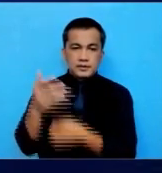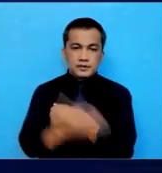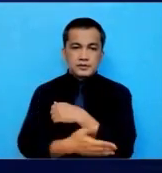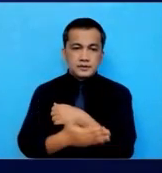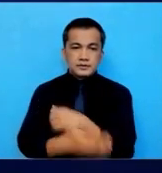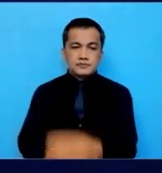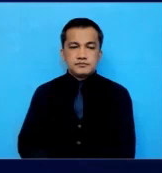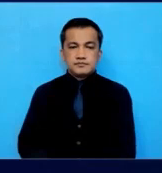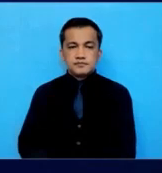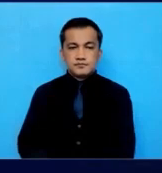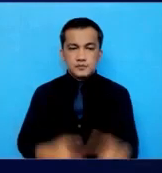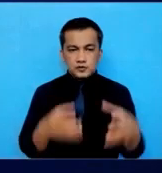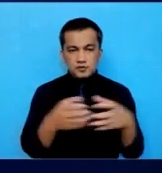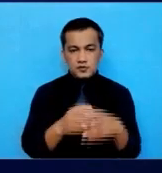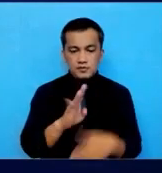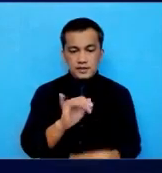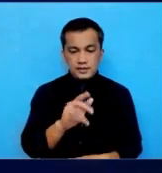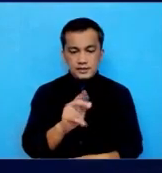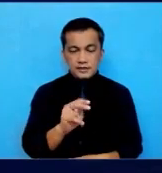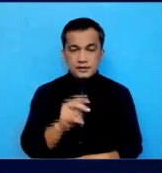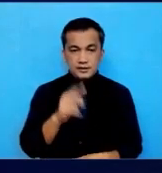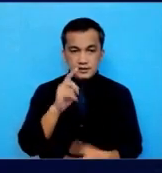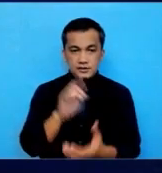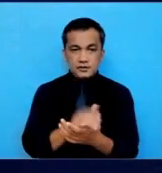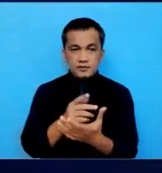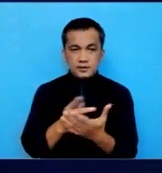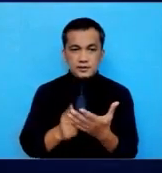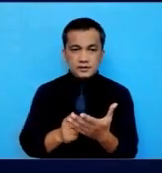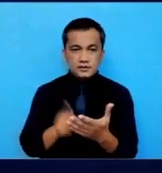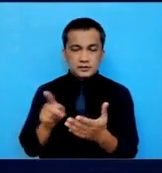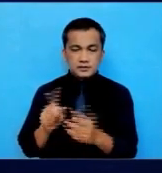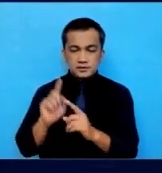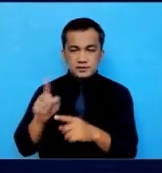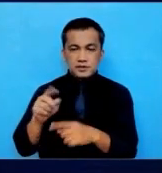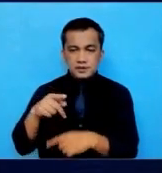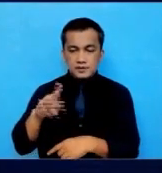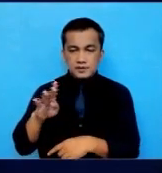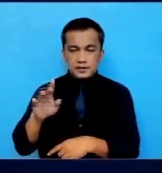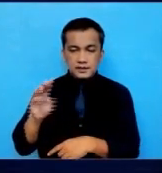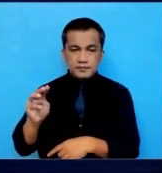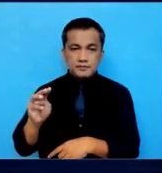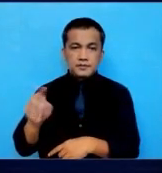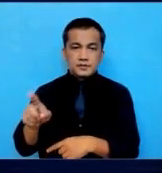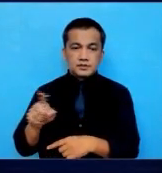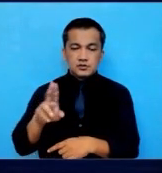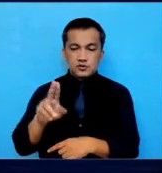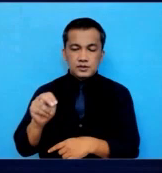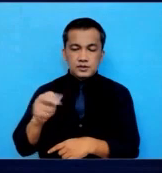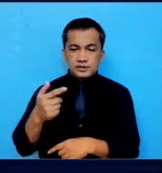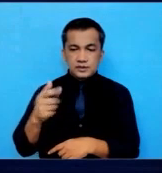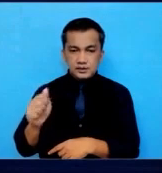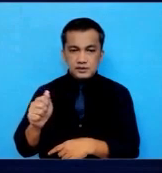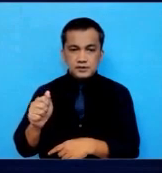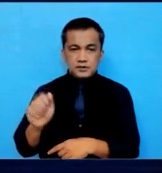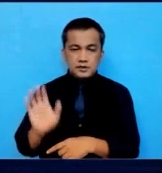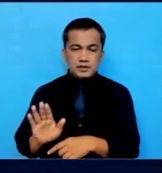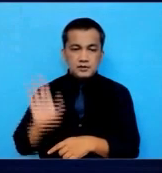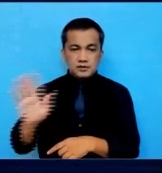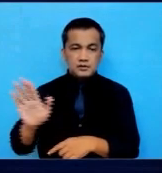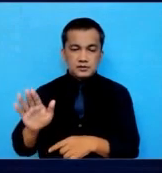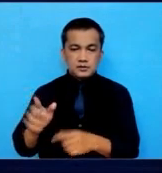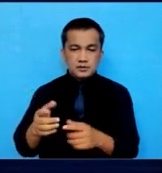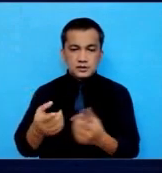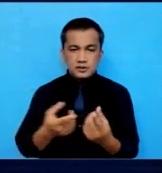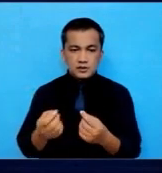Ang grupong bayan naman, naniniwalang bahagi lang ang pagdalo ni PBBM sa UN General Assembly ng mga hakbang ng pamilya